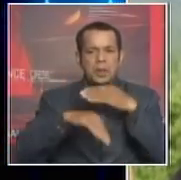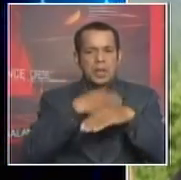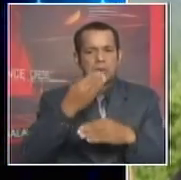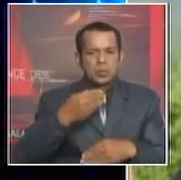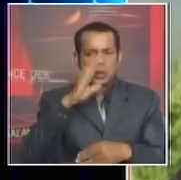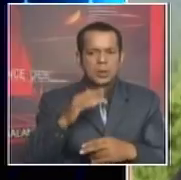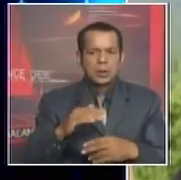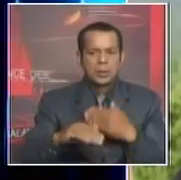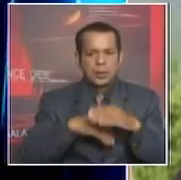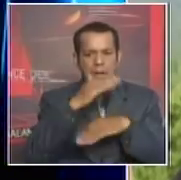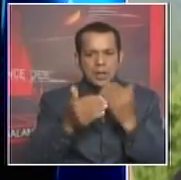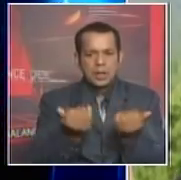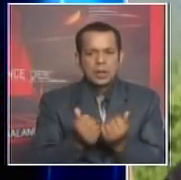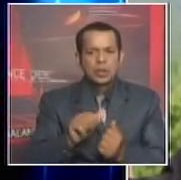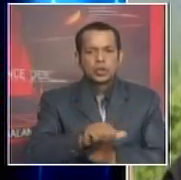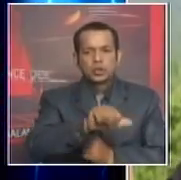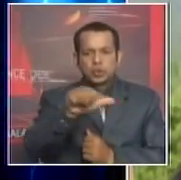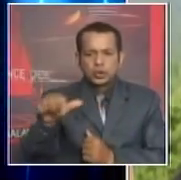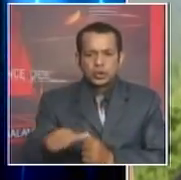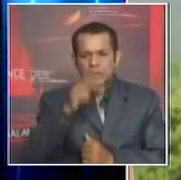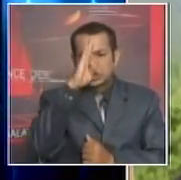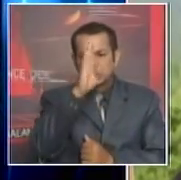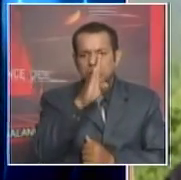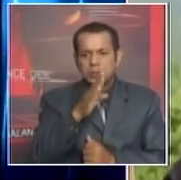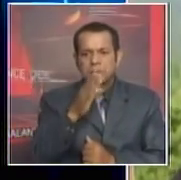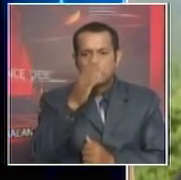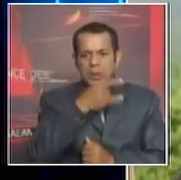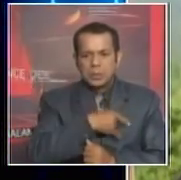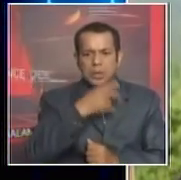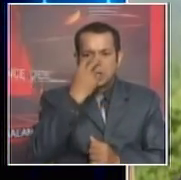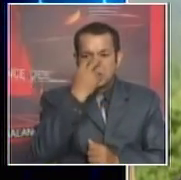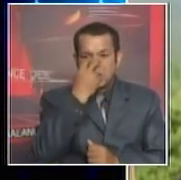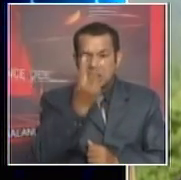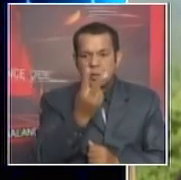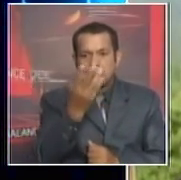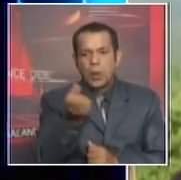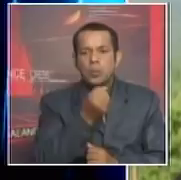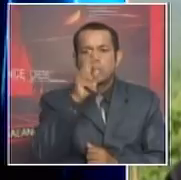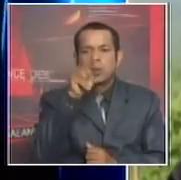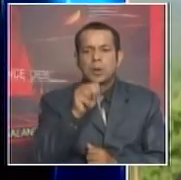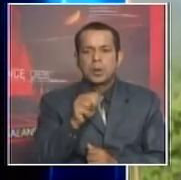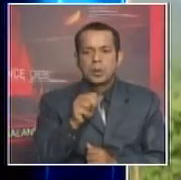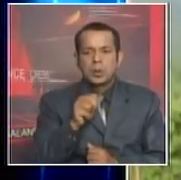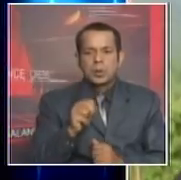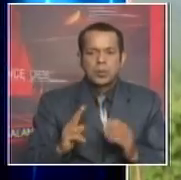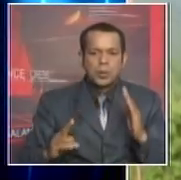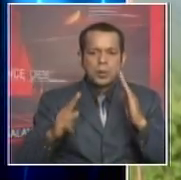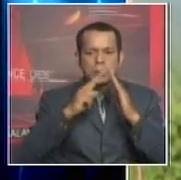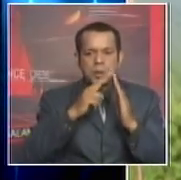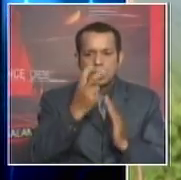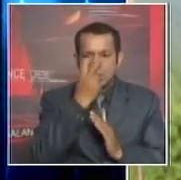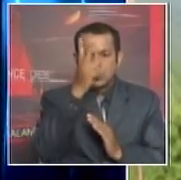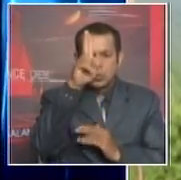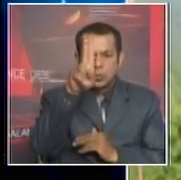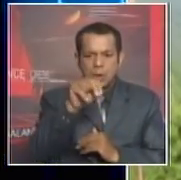नि। विकास हुनु त जनताले प्रत्यक्ष रूपमा अनुभूति गर्नु पर्यो, देखिनु पर्यो, पूर्वाधार विकासको पूर्वाधारहरू देखिनु